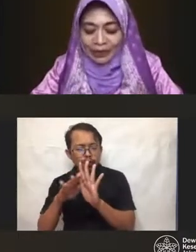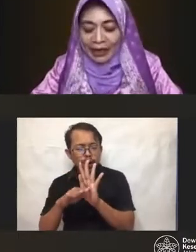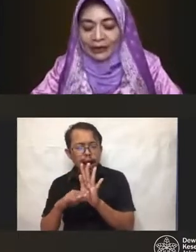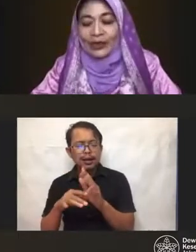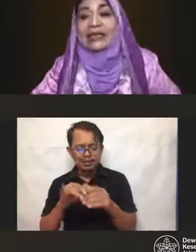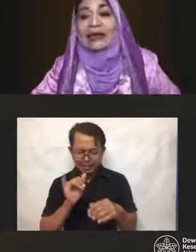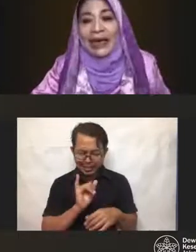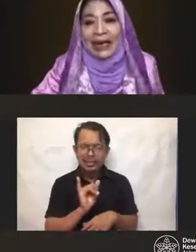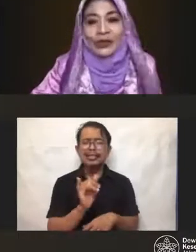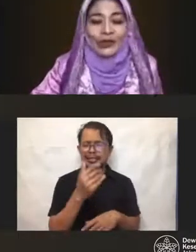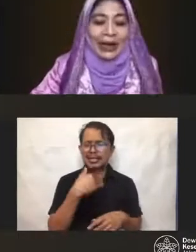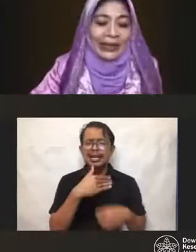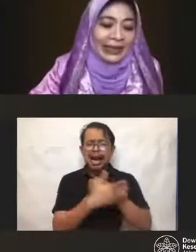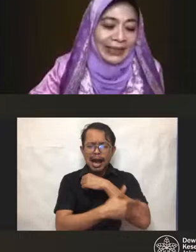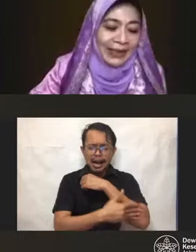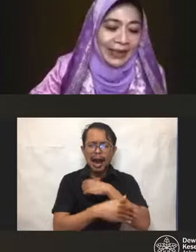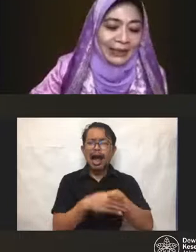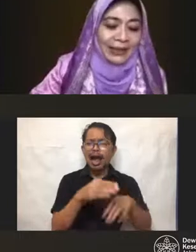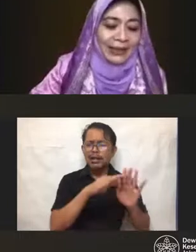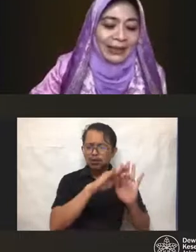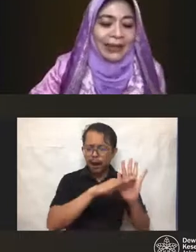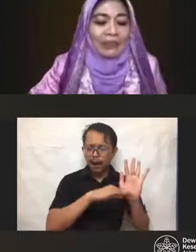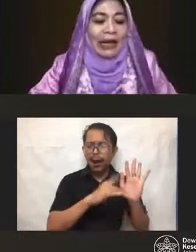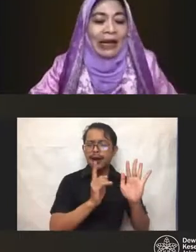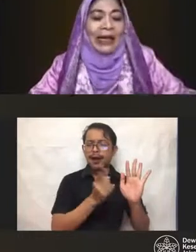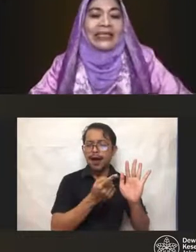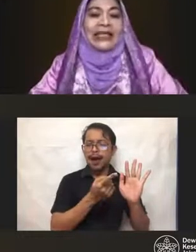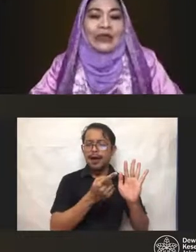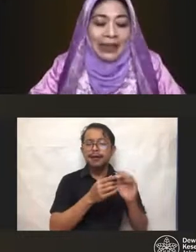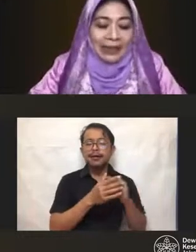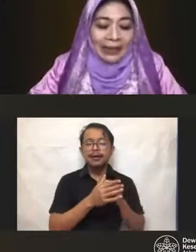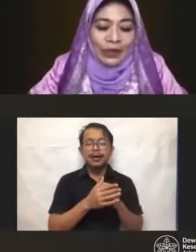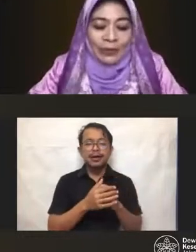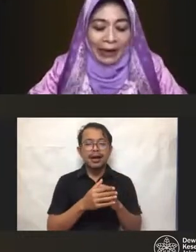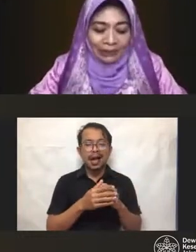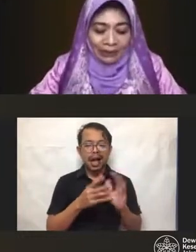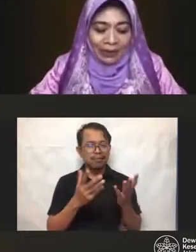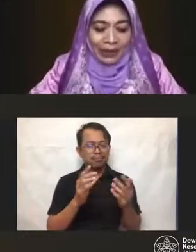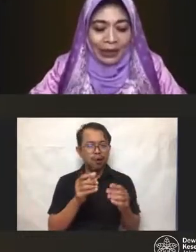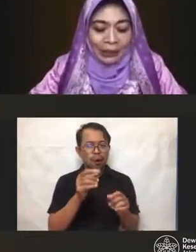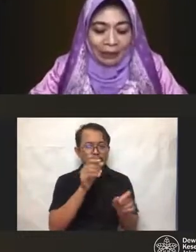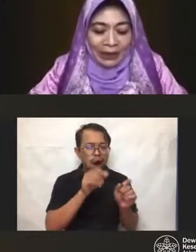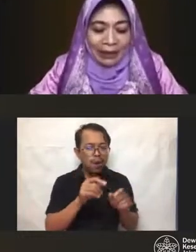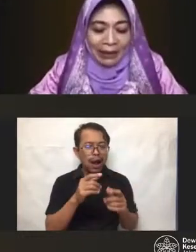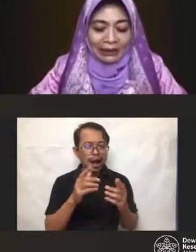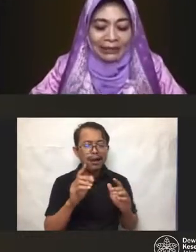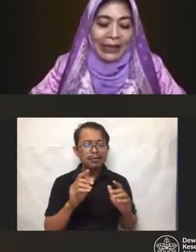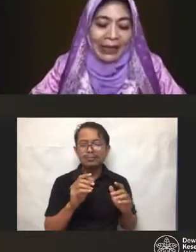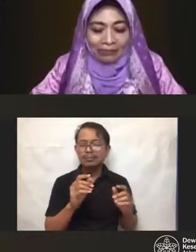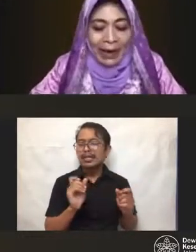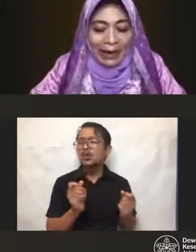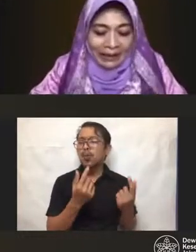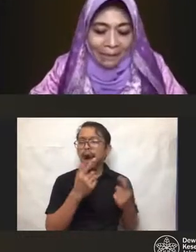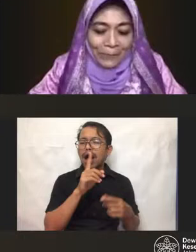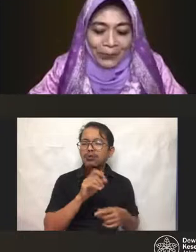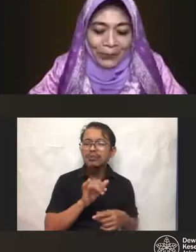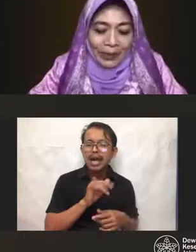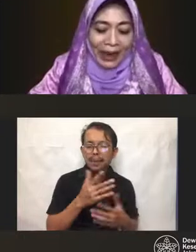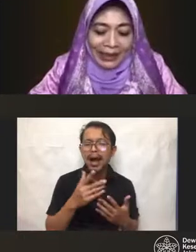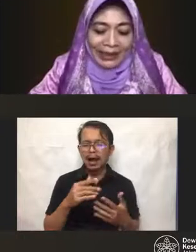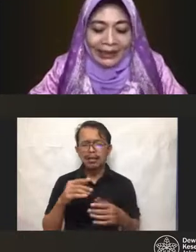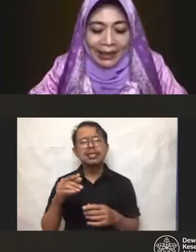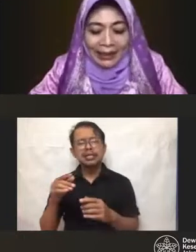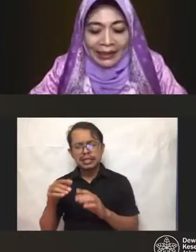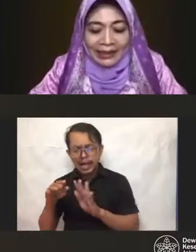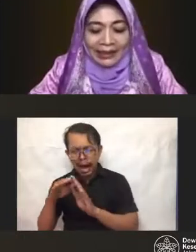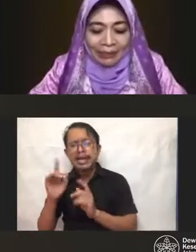mempunyai aturan-aturan yang mengatur warga negara, ya, bagaimana seharusnya hidup dalam kehidupan bersama sebagai bangsa.